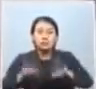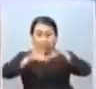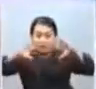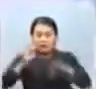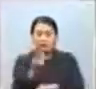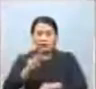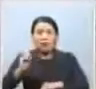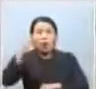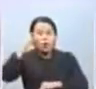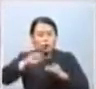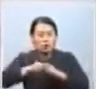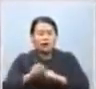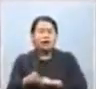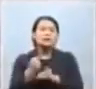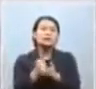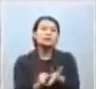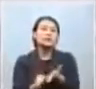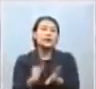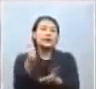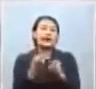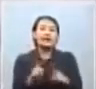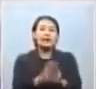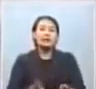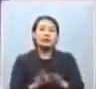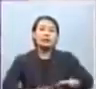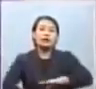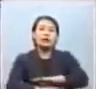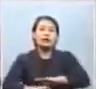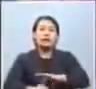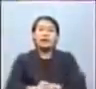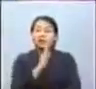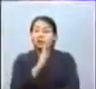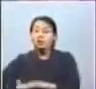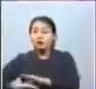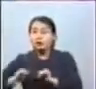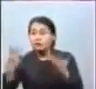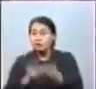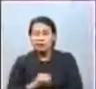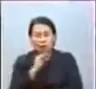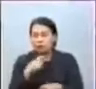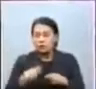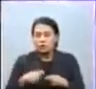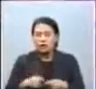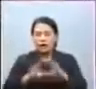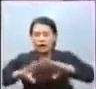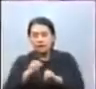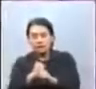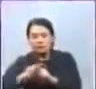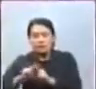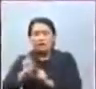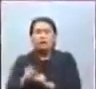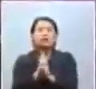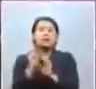รู้ปัญหาจะแก้ปัญหาได้แต่ต้องมีหลักฐานถ้าไม่มีเพียงหลักฐานเราพูดอะไรไม่ได้รัฐบาลทำทุกอย่างต้องมีกฎหม